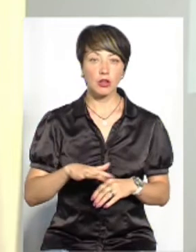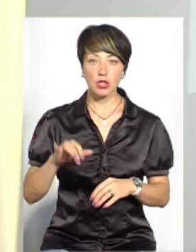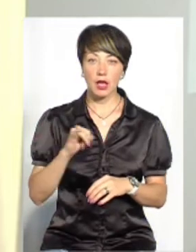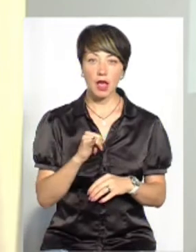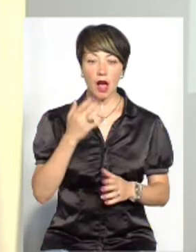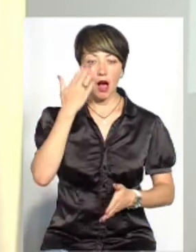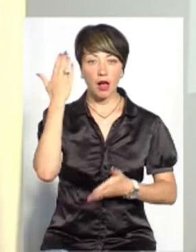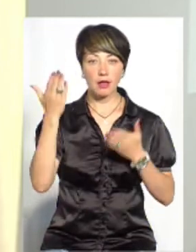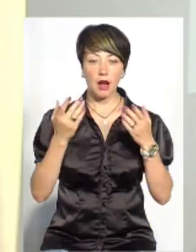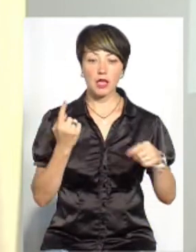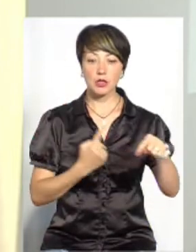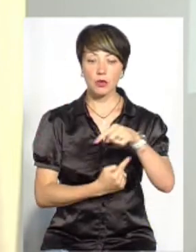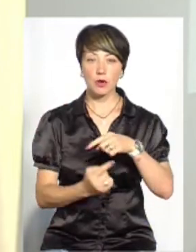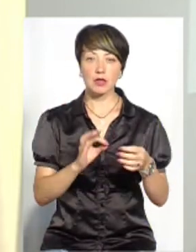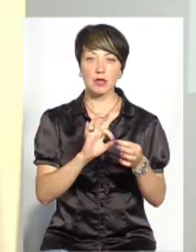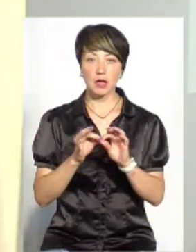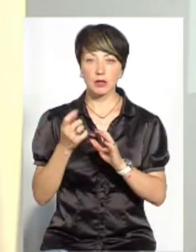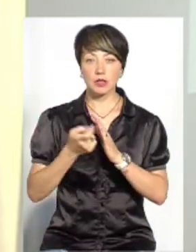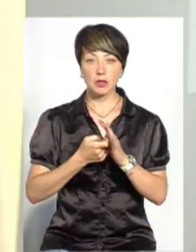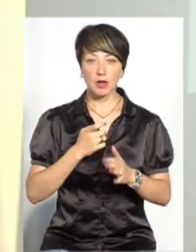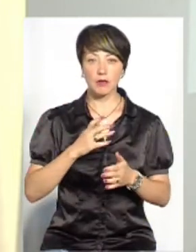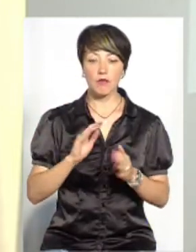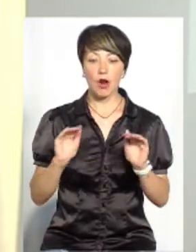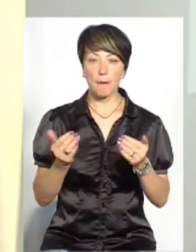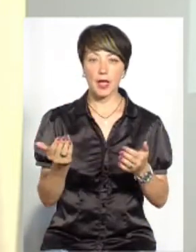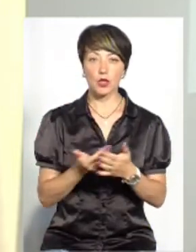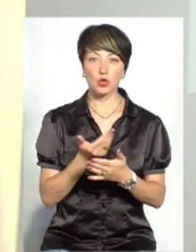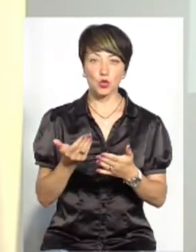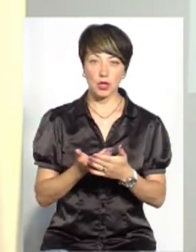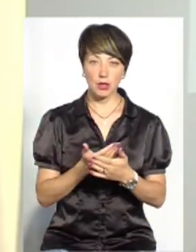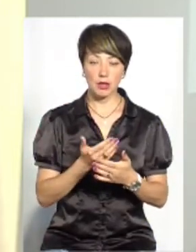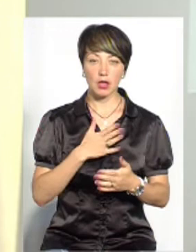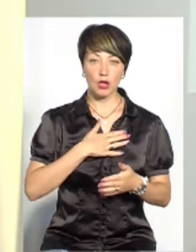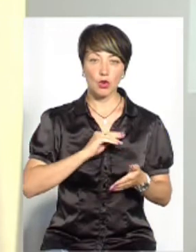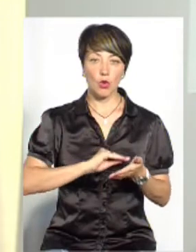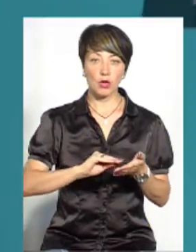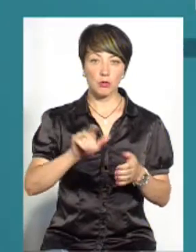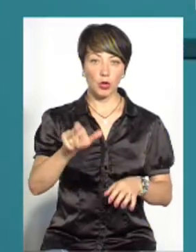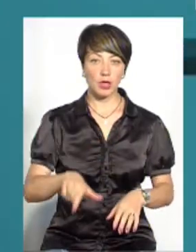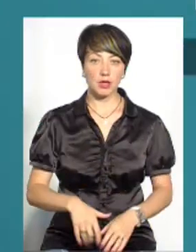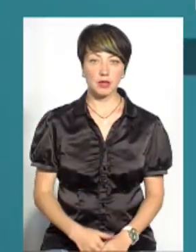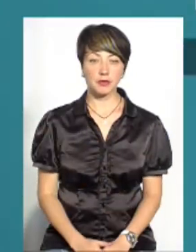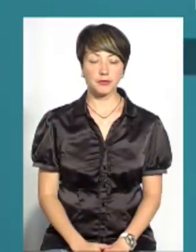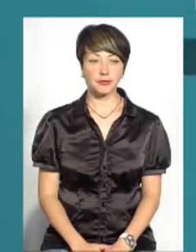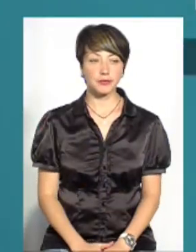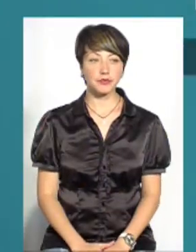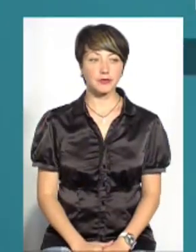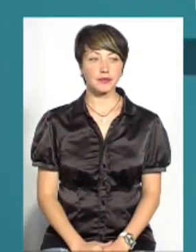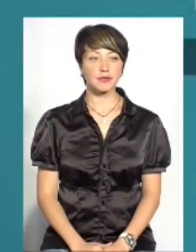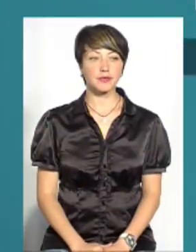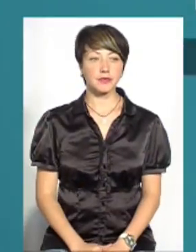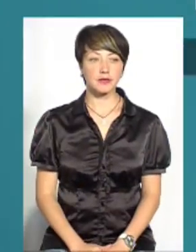та атракціонів. Про це детальніше дізнаємось у фрагменті сюжету Лесі Боровець.